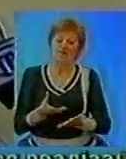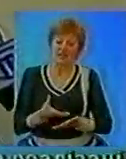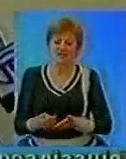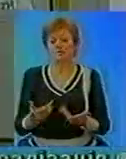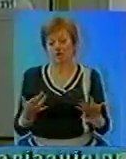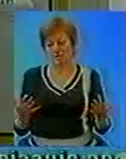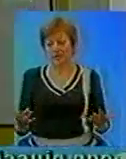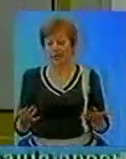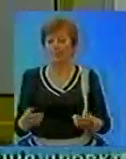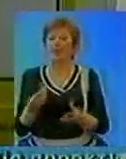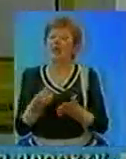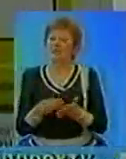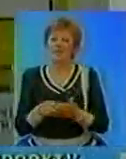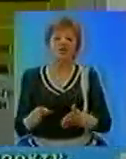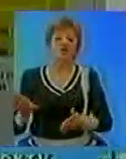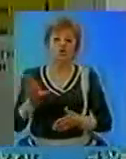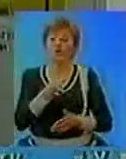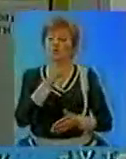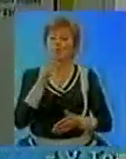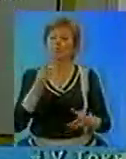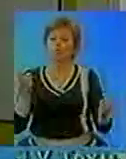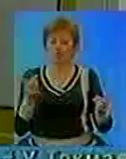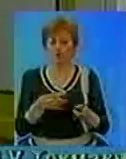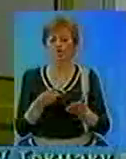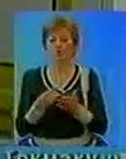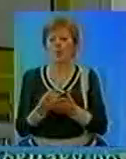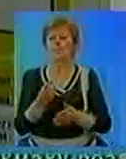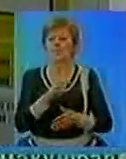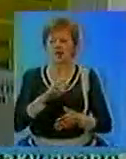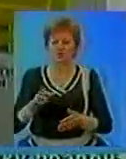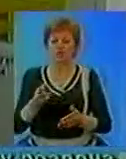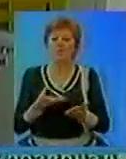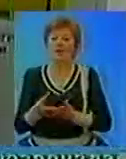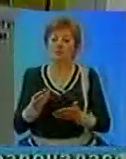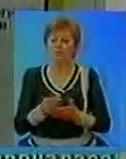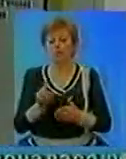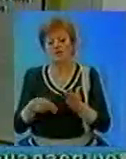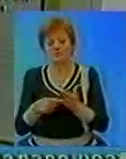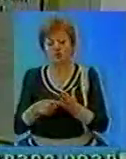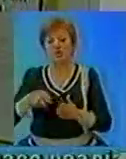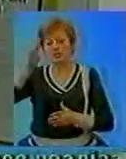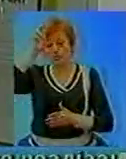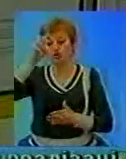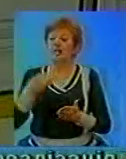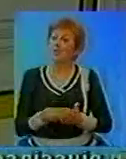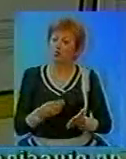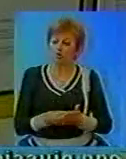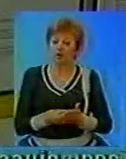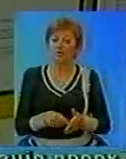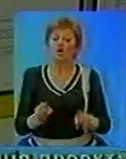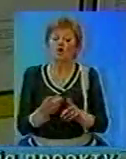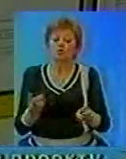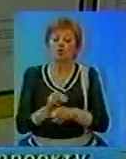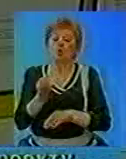ну и так далее. Коштів на все необхідно чимало. Сума сягає мільйонів, тому й фінансуватимуть як із міського, так і з державного бюджетів. Необхідно